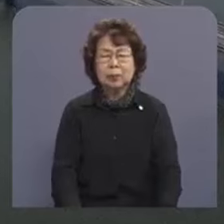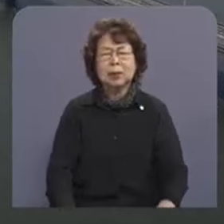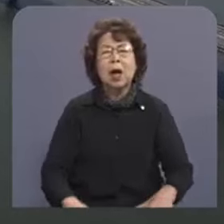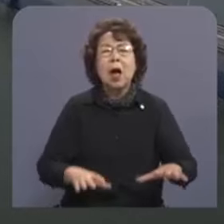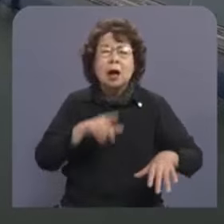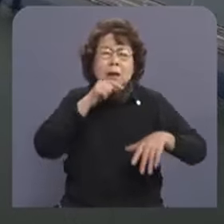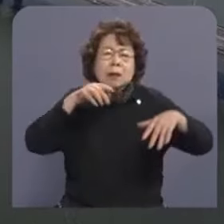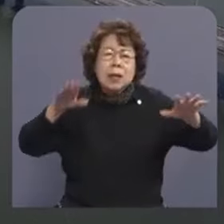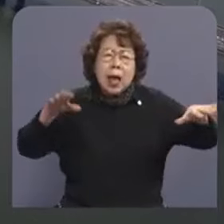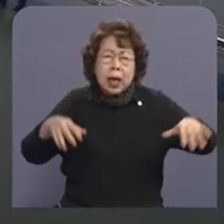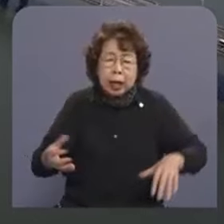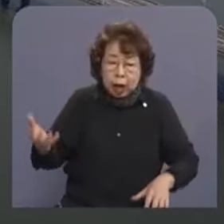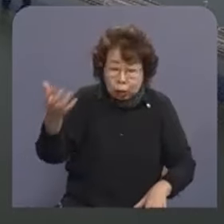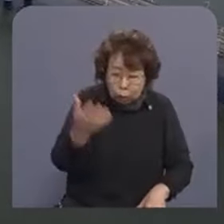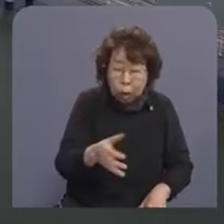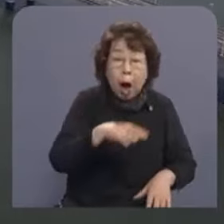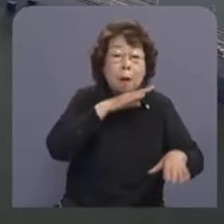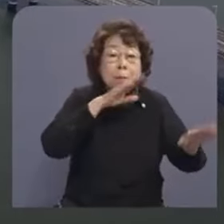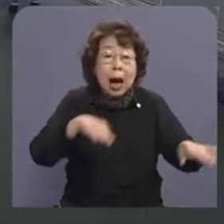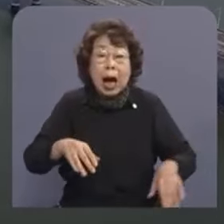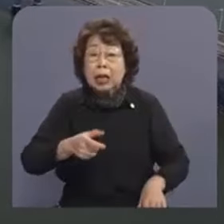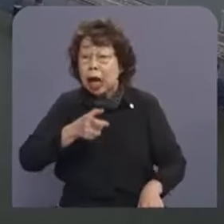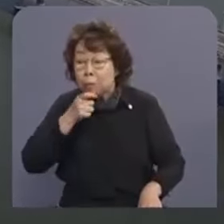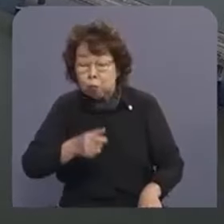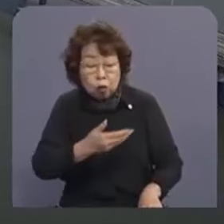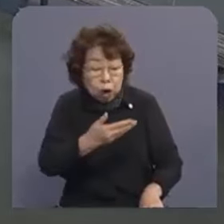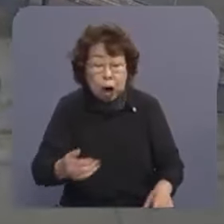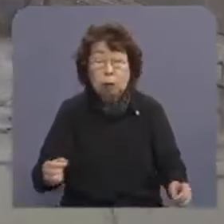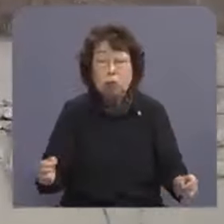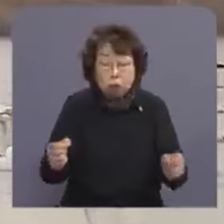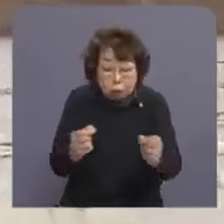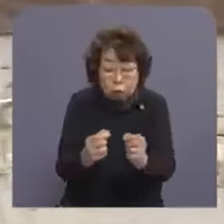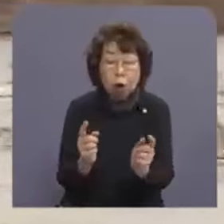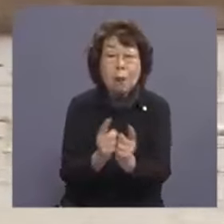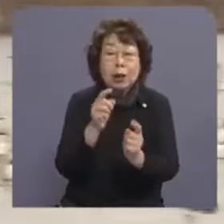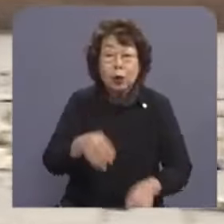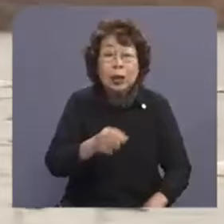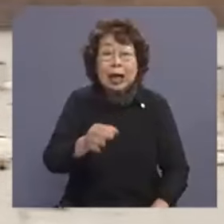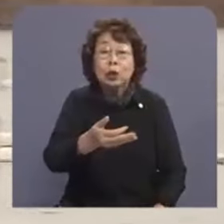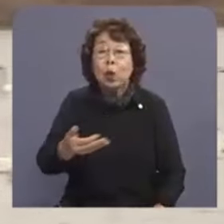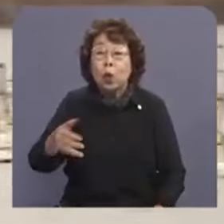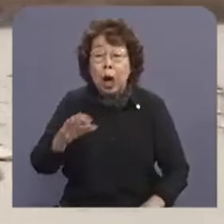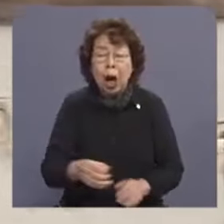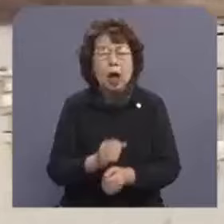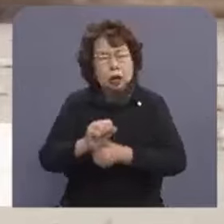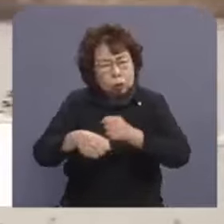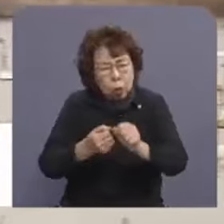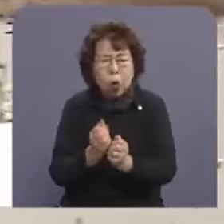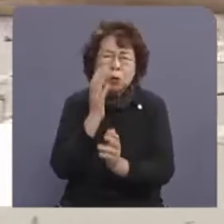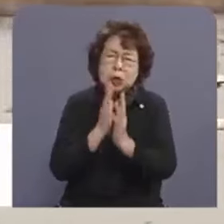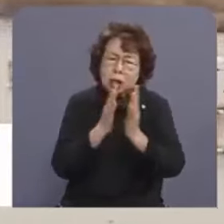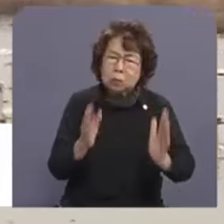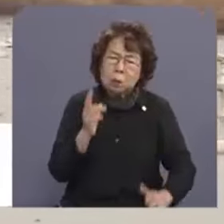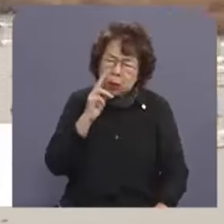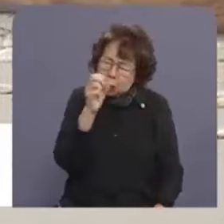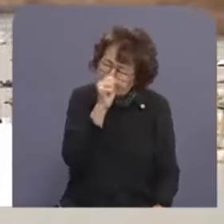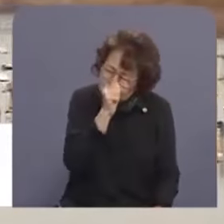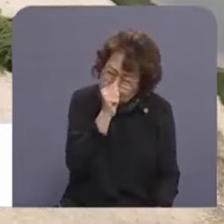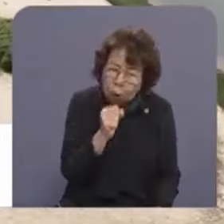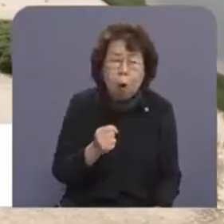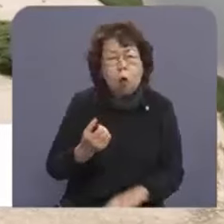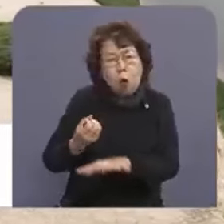세계적인 철새 도래지로 바닷물과 강물이 만나는 낙동강 하구. 다양한 동식물이 서식하는 생태계의